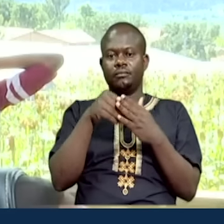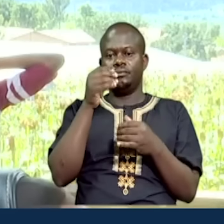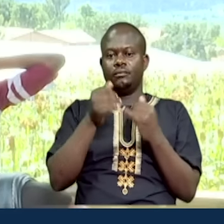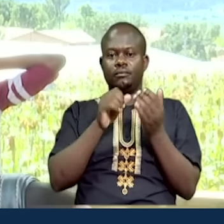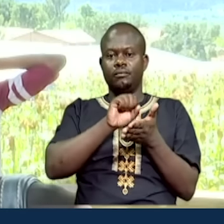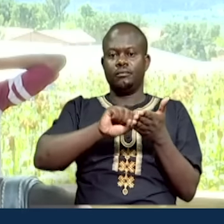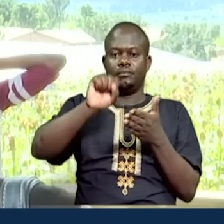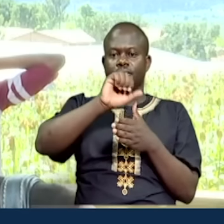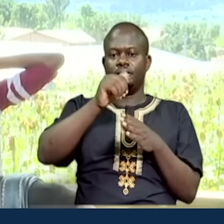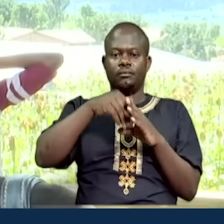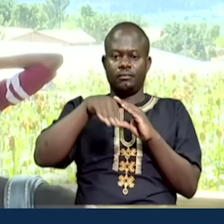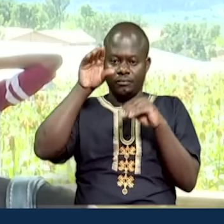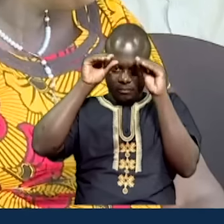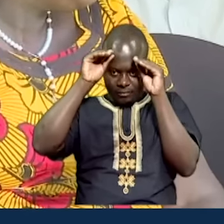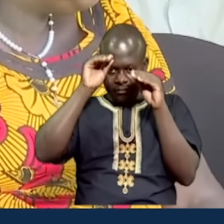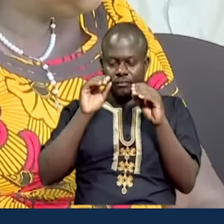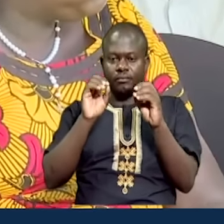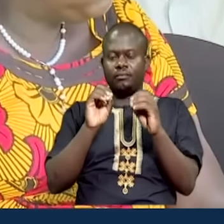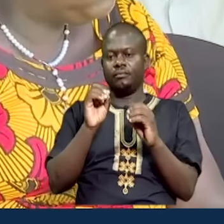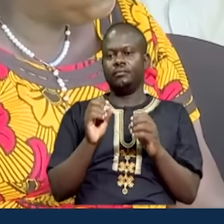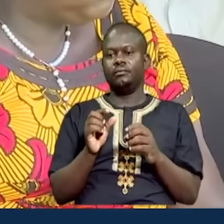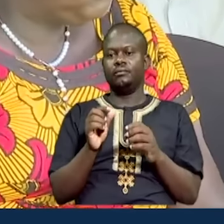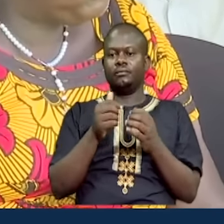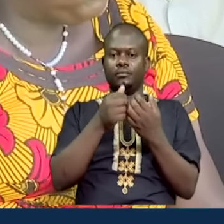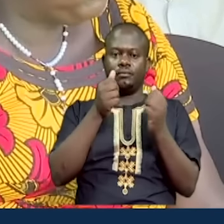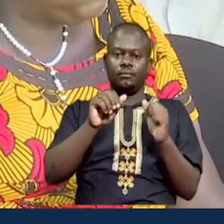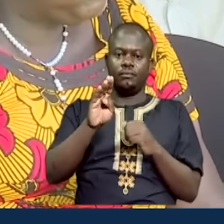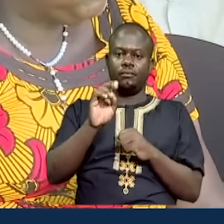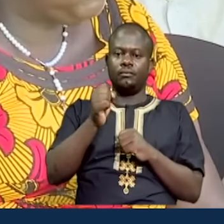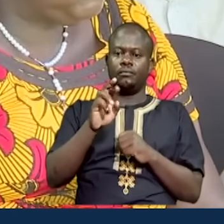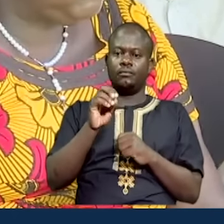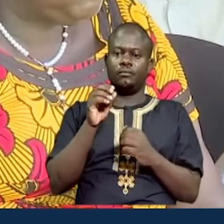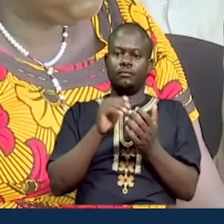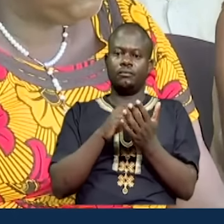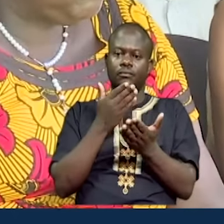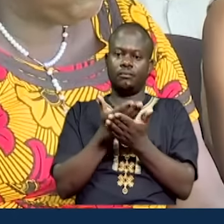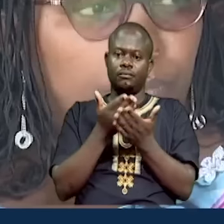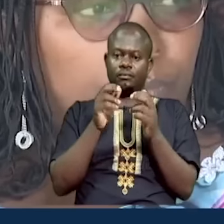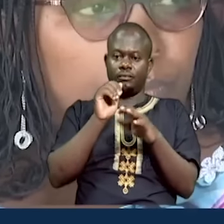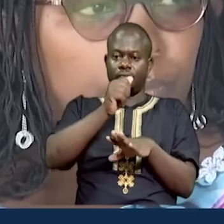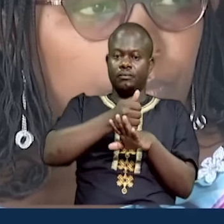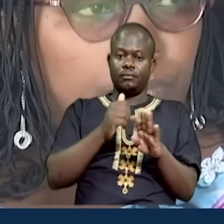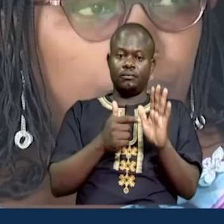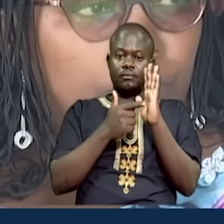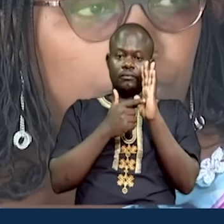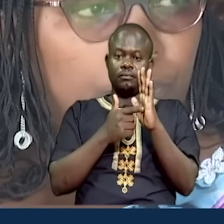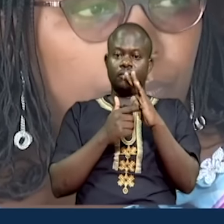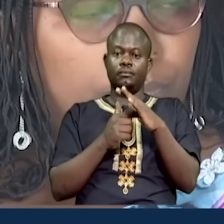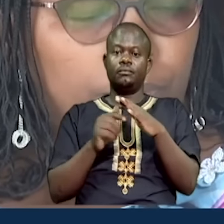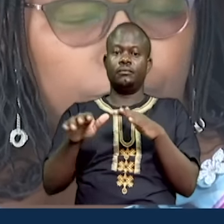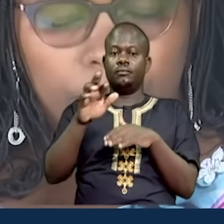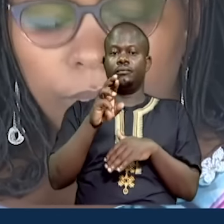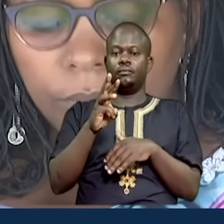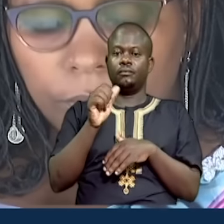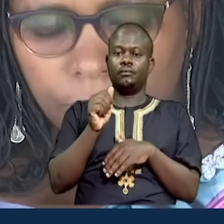segonderi abandi barimo bariga batoya aba barokokeye Busoro basaba kandi ko hashyirwa ikimenyetso ku kiraro cya rwa